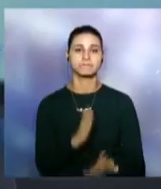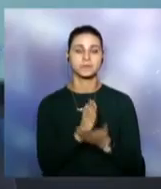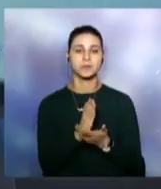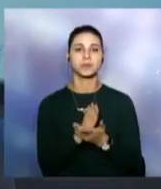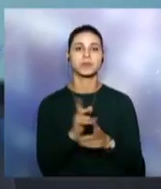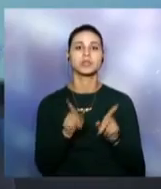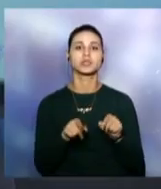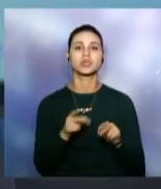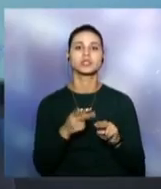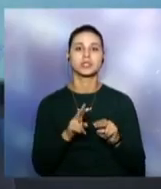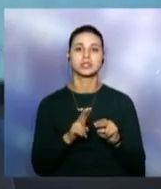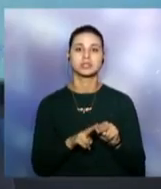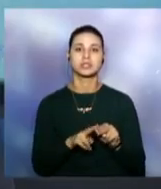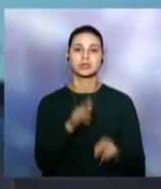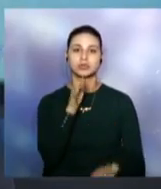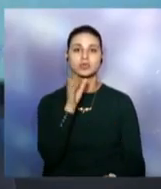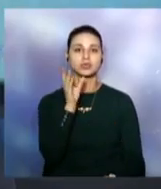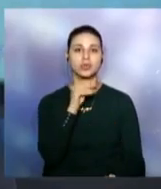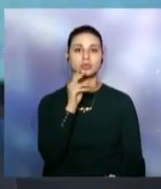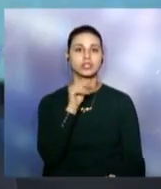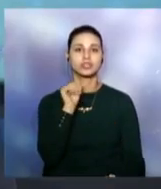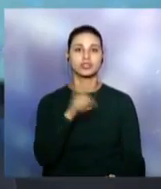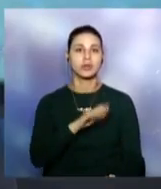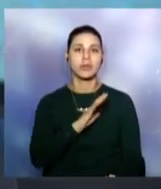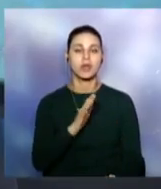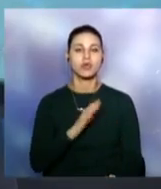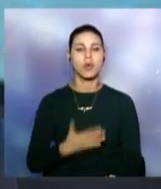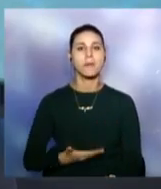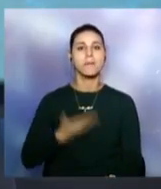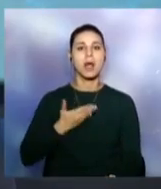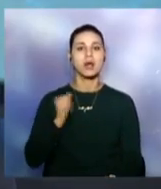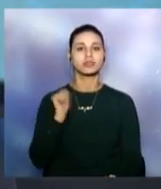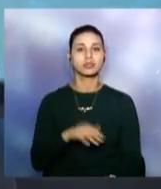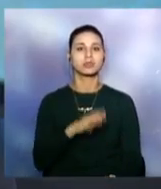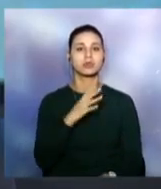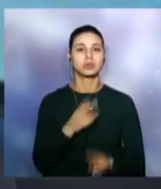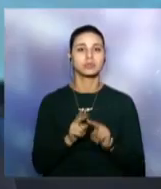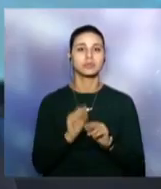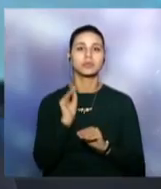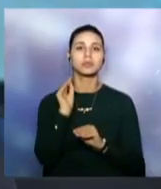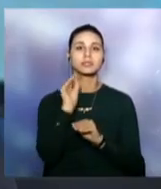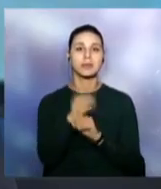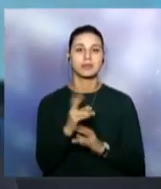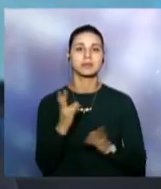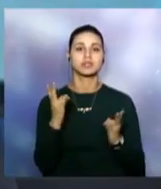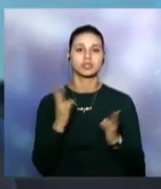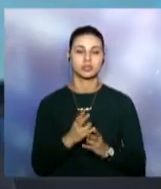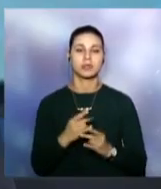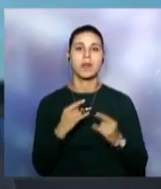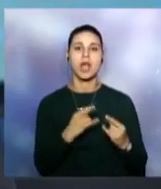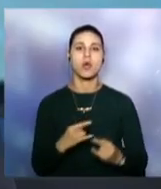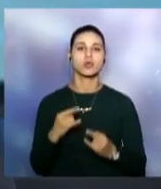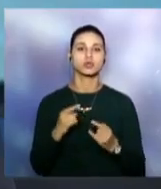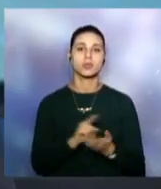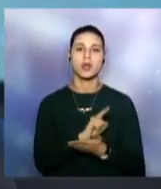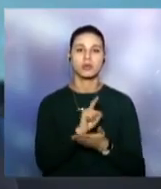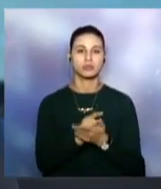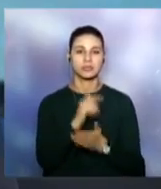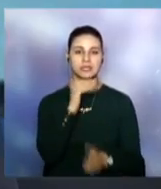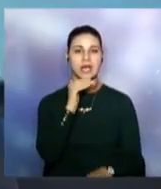ისეთი შემთხვევები, როცა ეს არ არის საზარდულის არხი და შეიძლება მუცლის ღრუში იყოს, ამიტომ დამატებითი კვლევა ჭირდება, ეხოლოგიური კვლევა